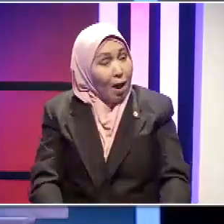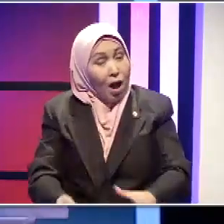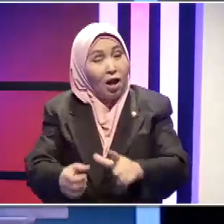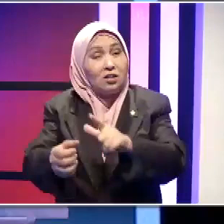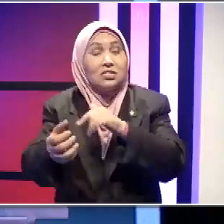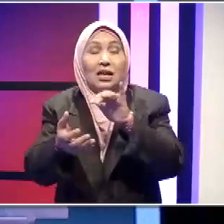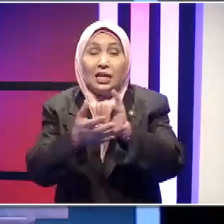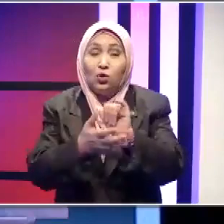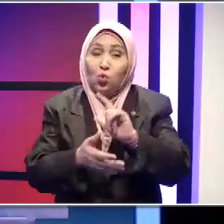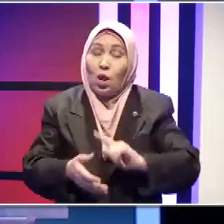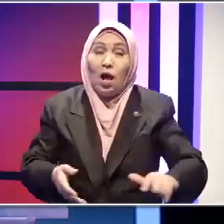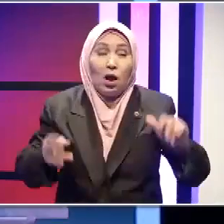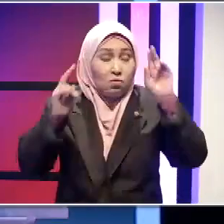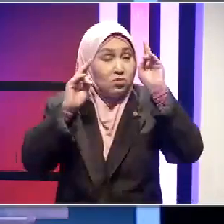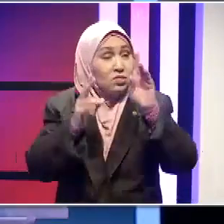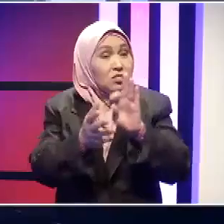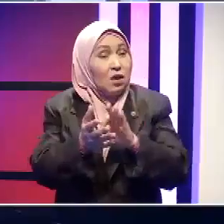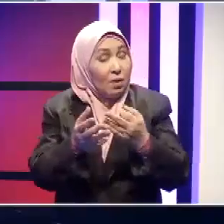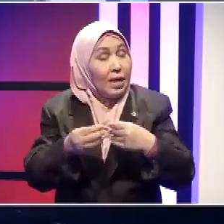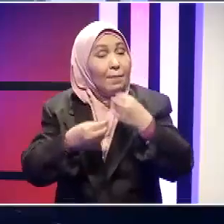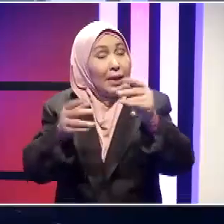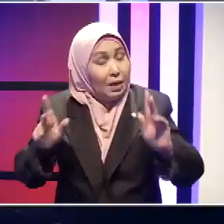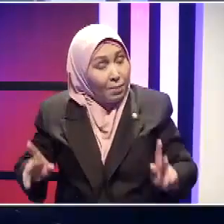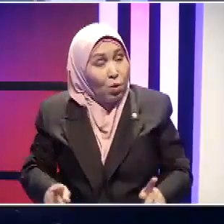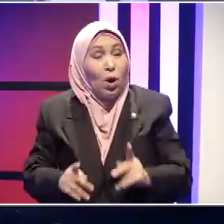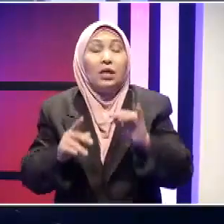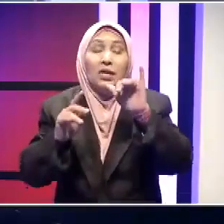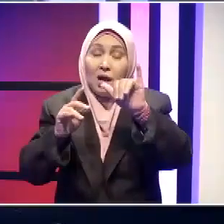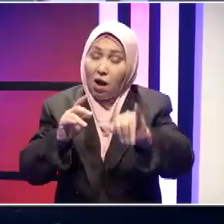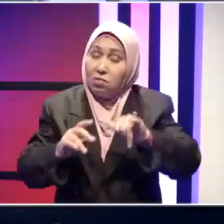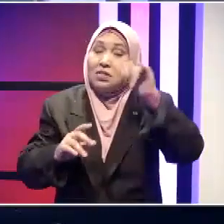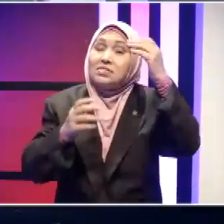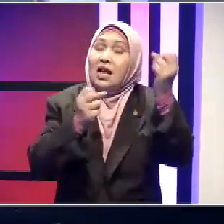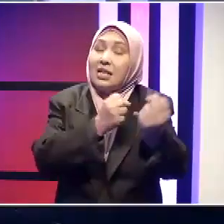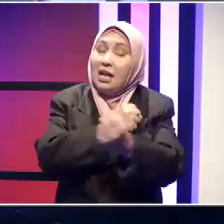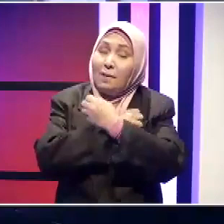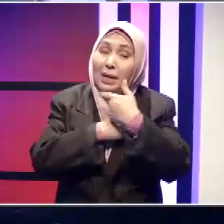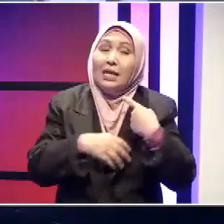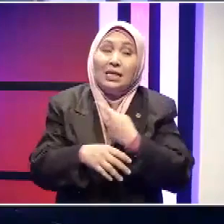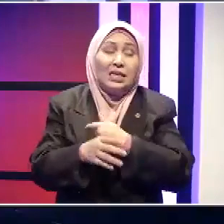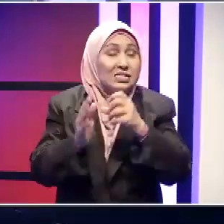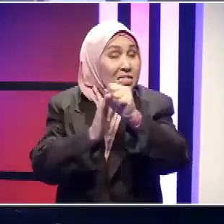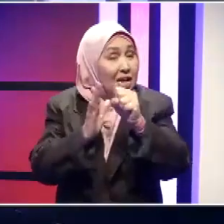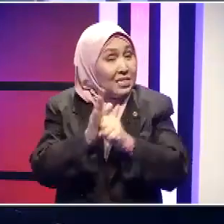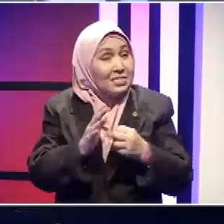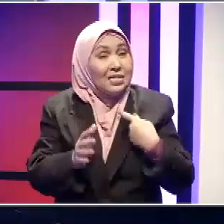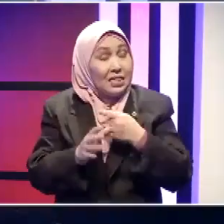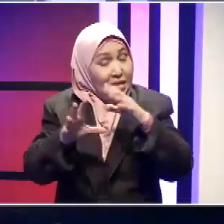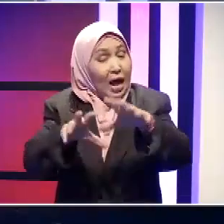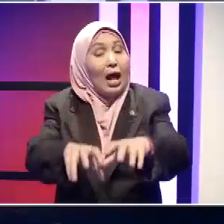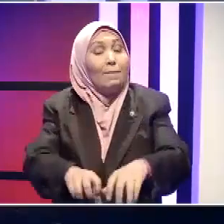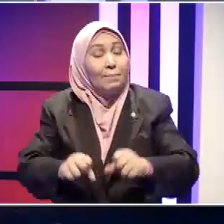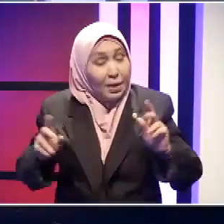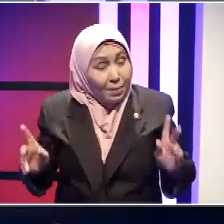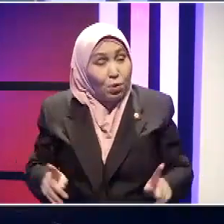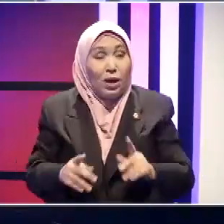itulah sepasang enggak begitu beruang Allah memang sayang prediksi demi ya caranya kita ambil ruangan